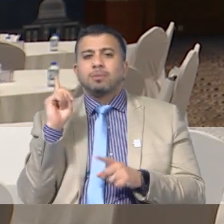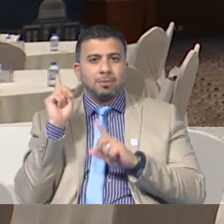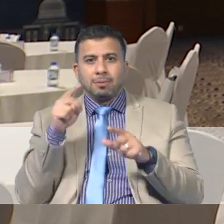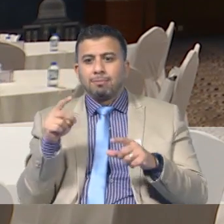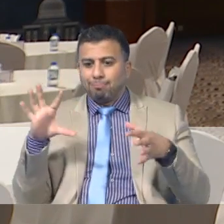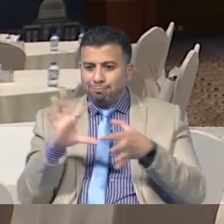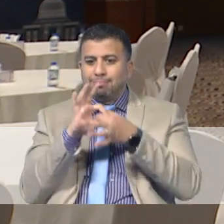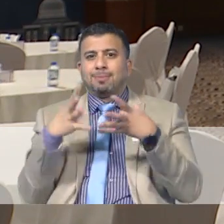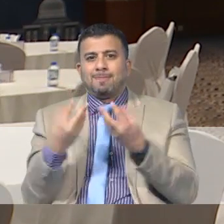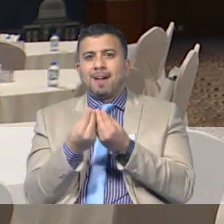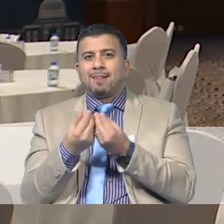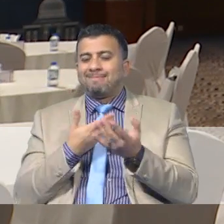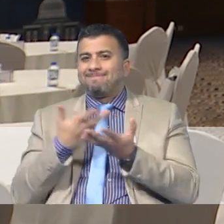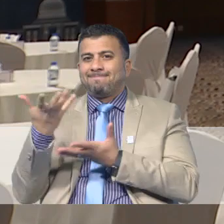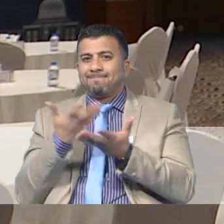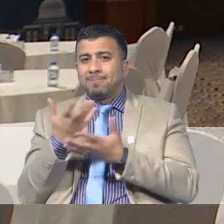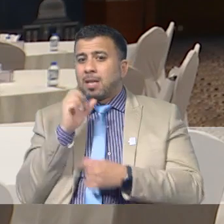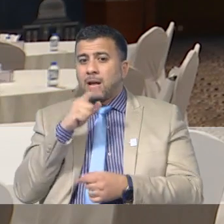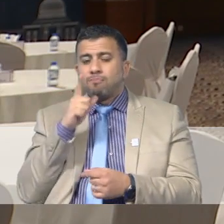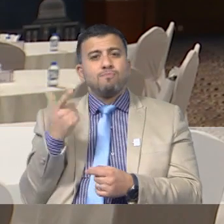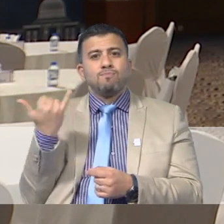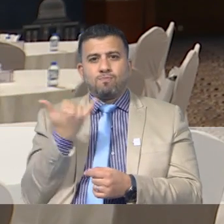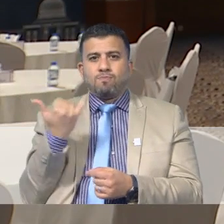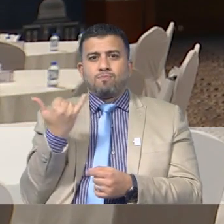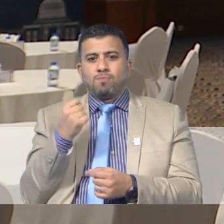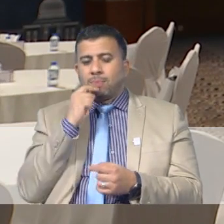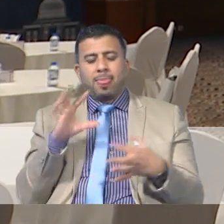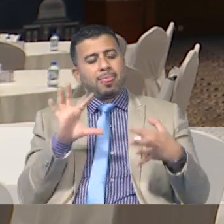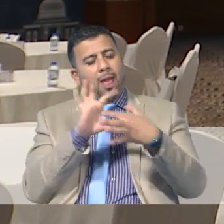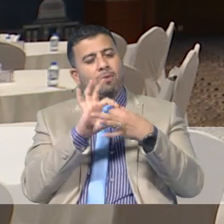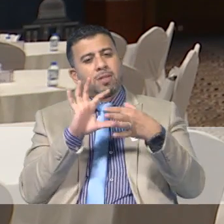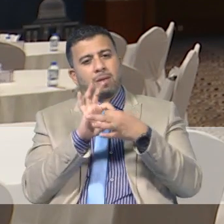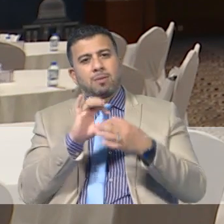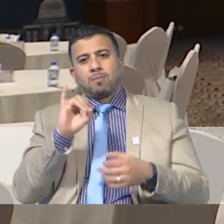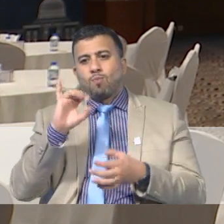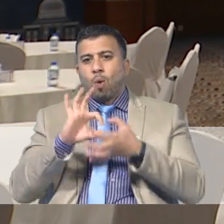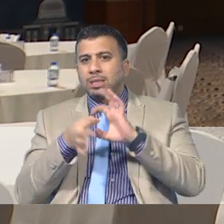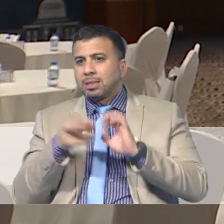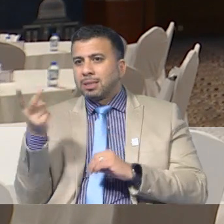والتفاعل اللي بيننا يعبر عن مدى التعاون اللي بين المؤسستين،